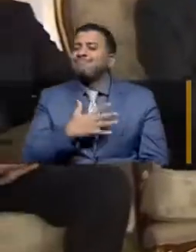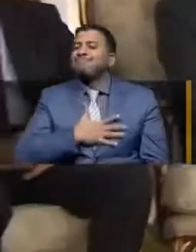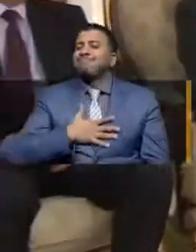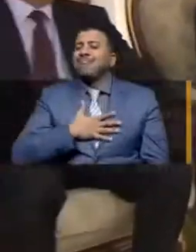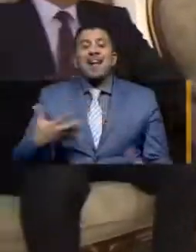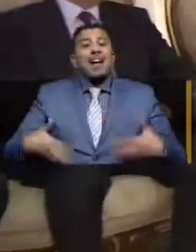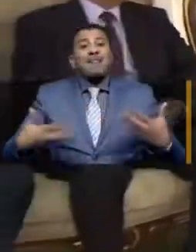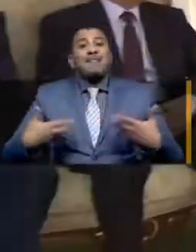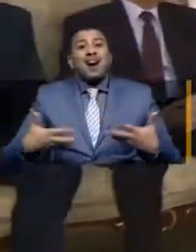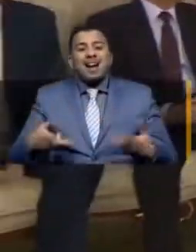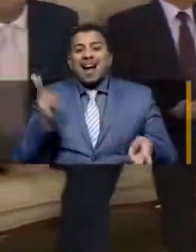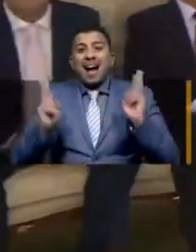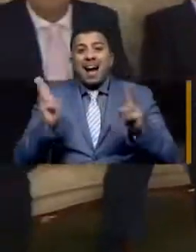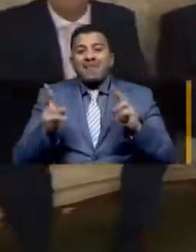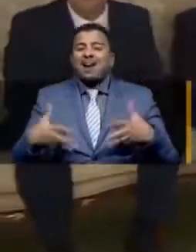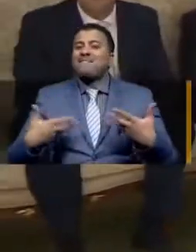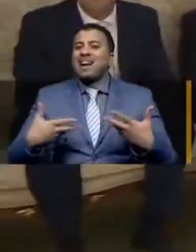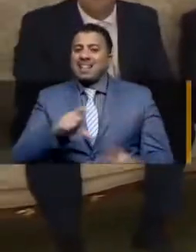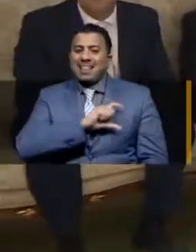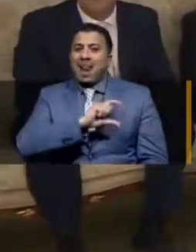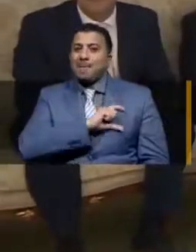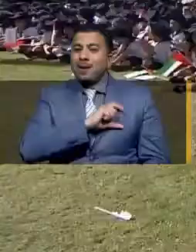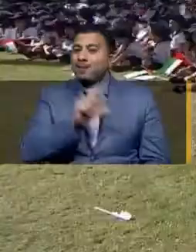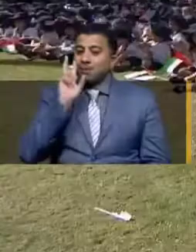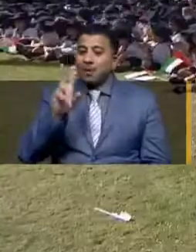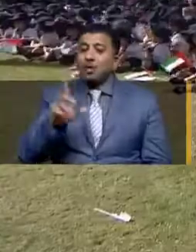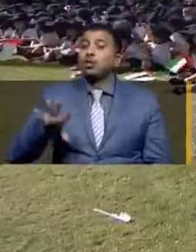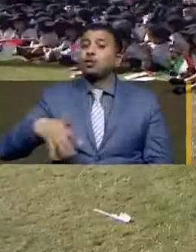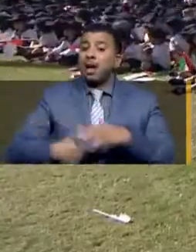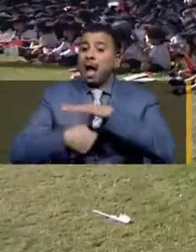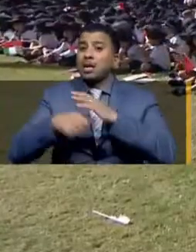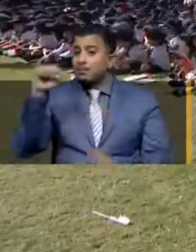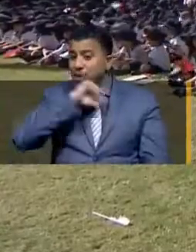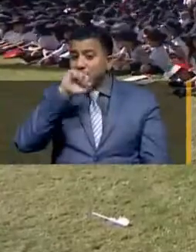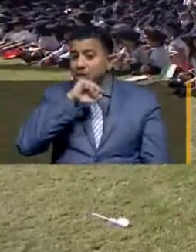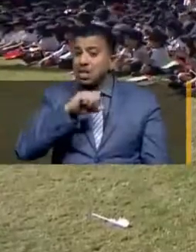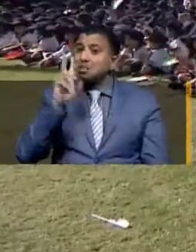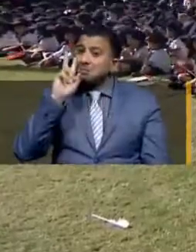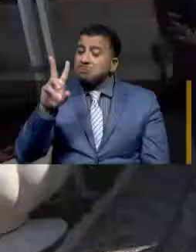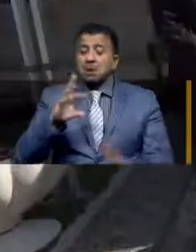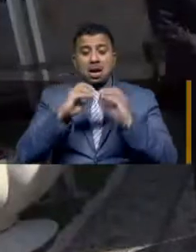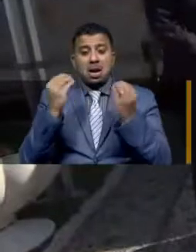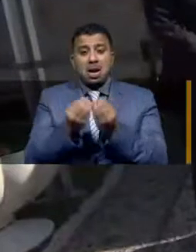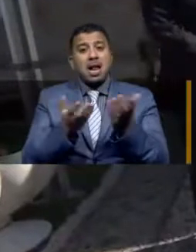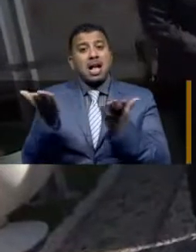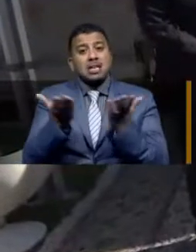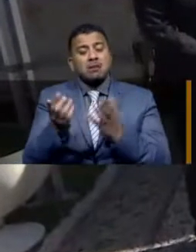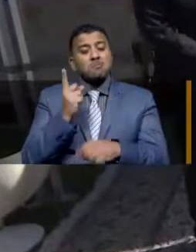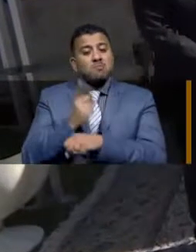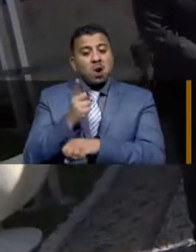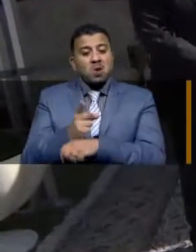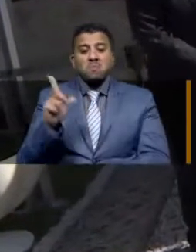عن فرحتهم بالمناسبة، كما وثمن صاحب السمو حاكم الشارقة جهود الهيئتين الإدارية